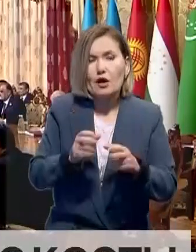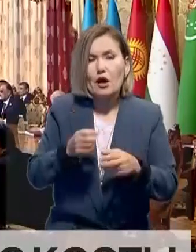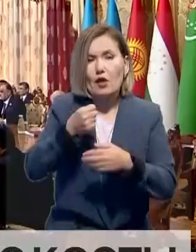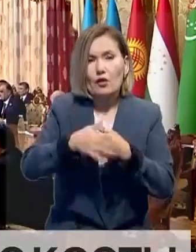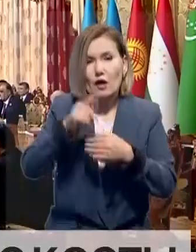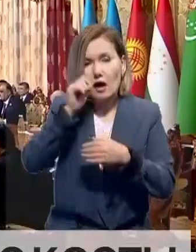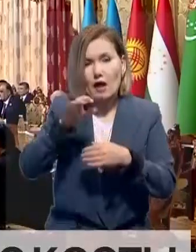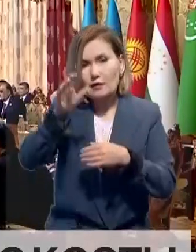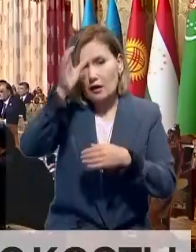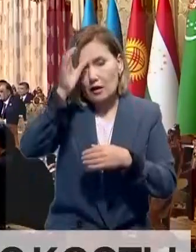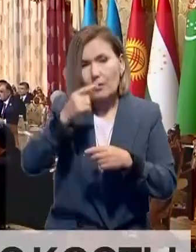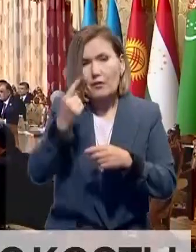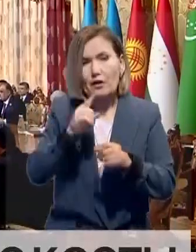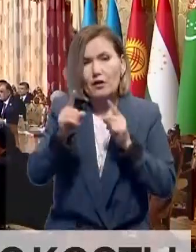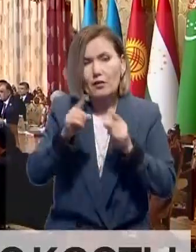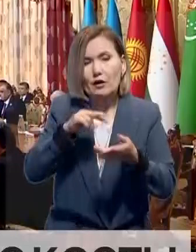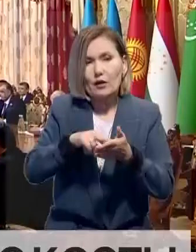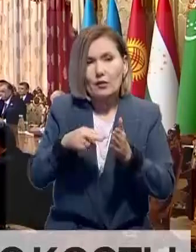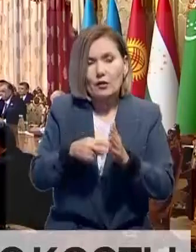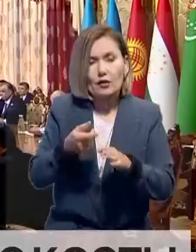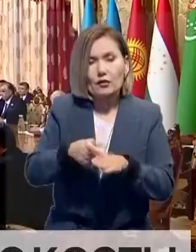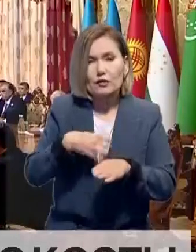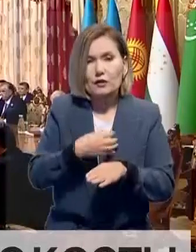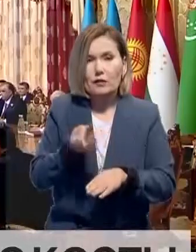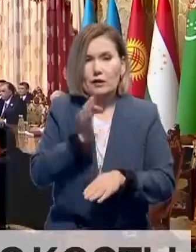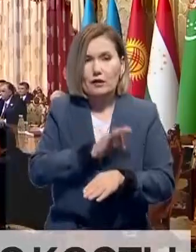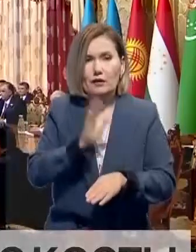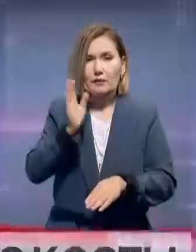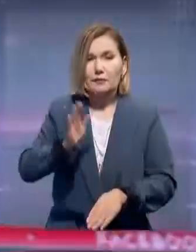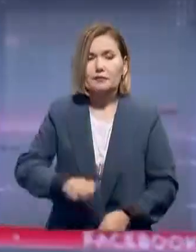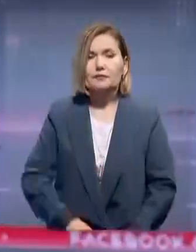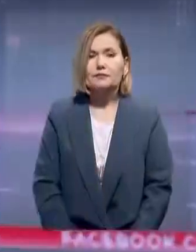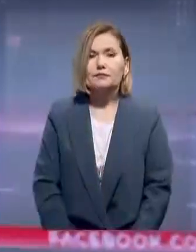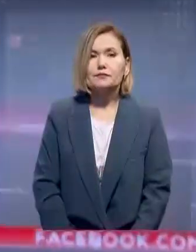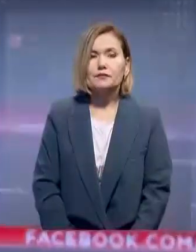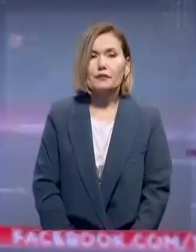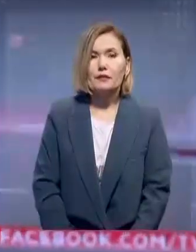елдері ғалымдарының бірінші форумын өткізу өз септігін тигізеді.